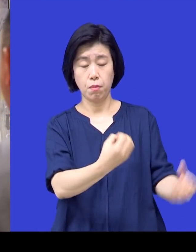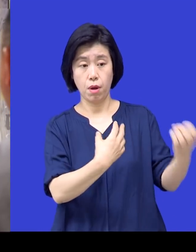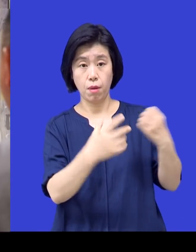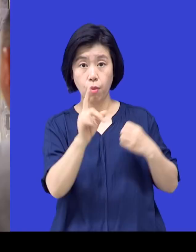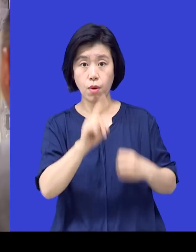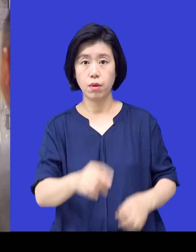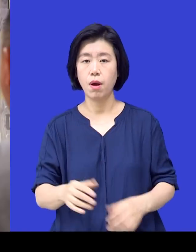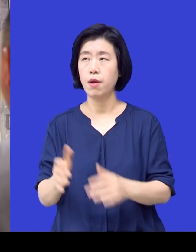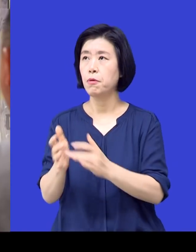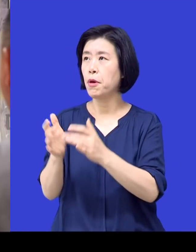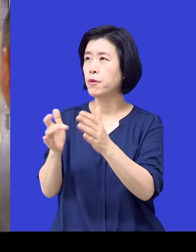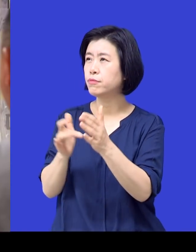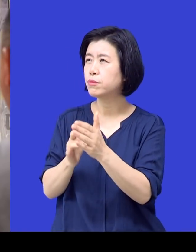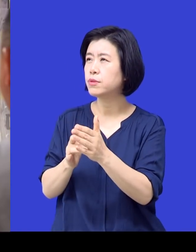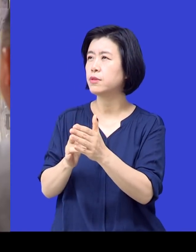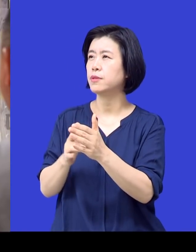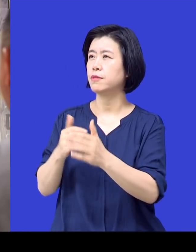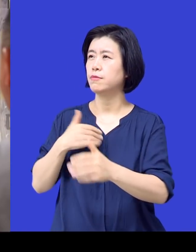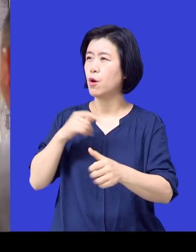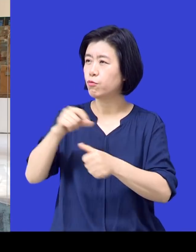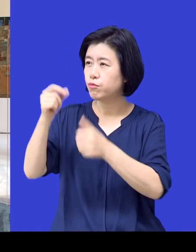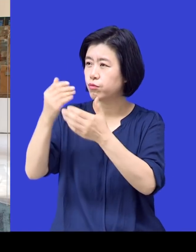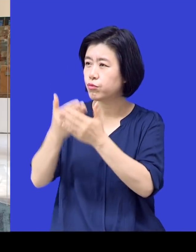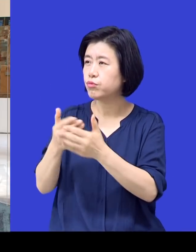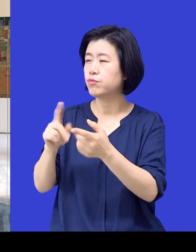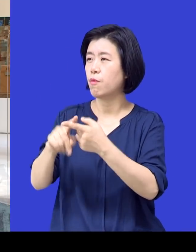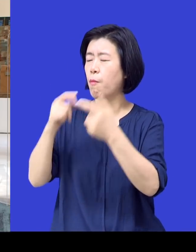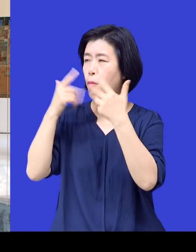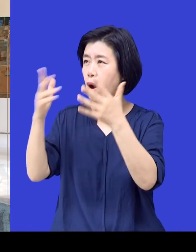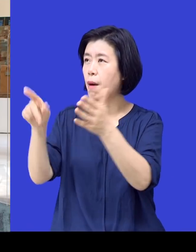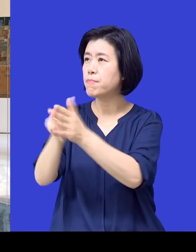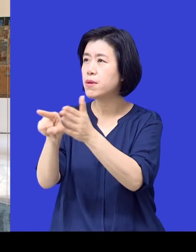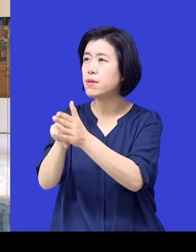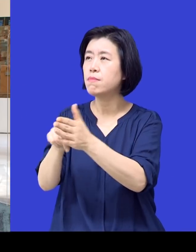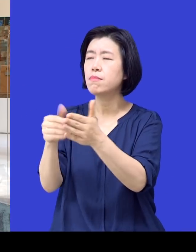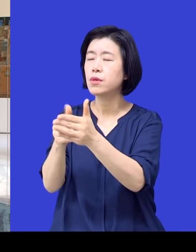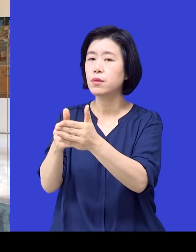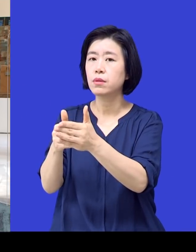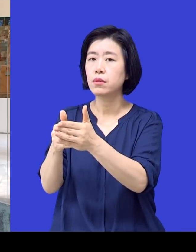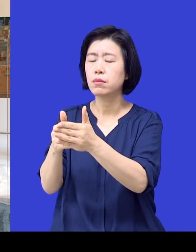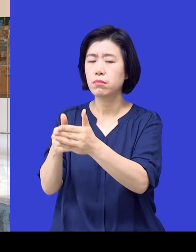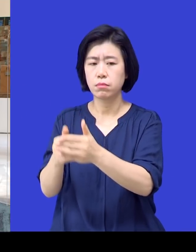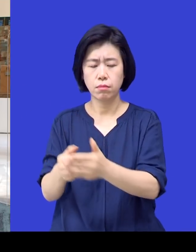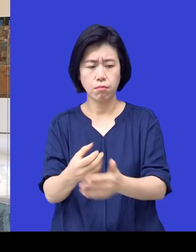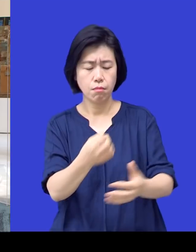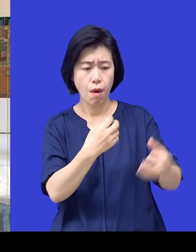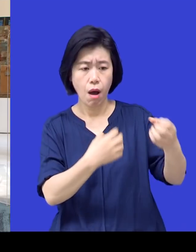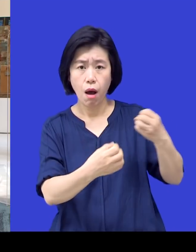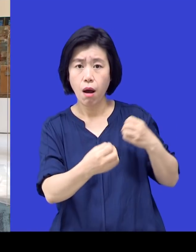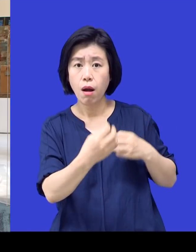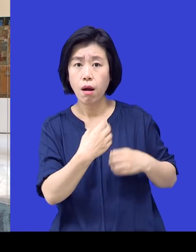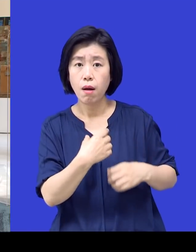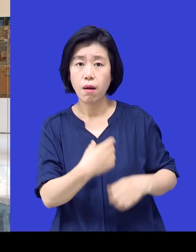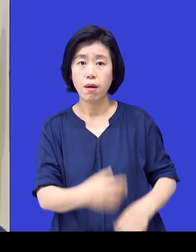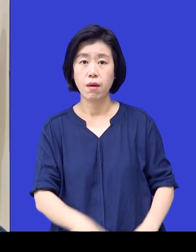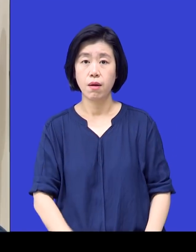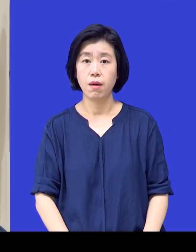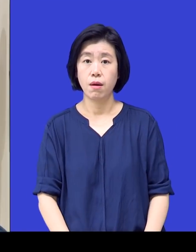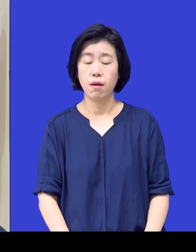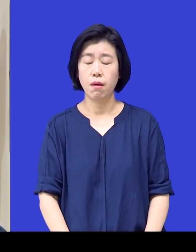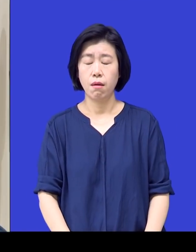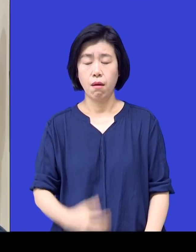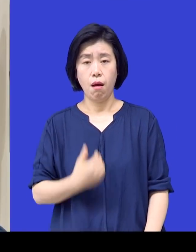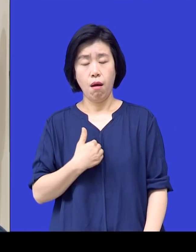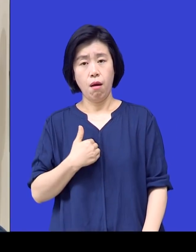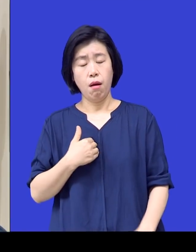구원의 확신을 얻었고 뭐 완전히 자기의 삶을 드렸고 네. 이제 하나님을 새롭게 경험했고 뭐 이런 얘기들을 하니까 네.